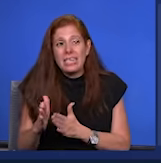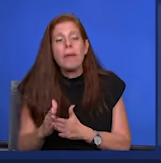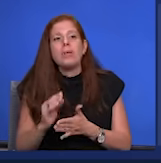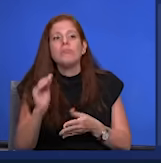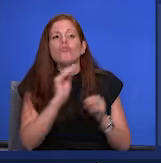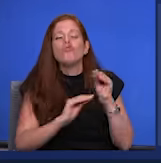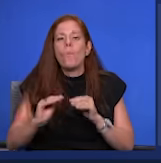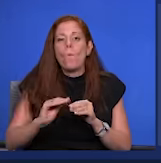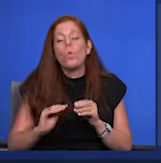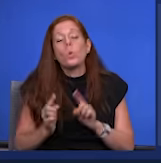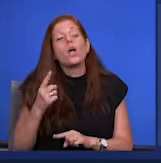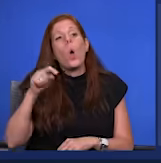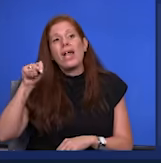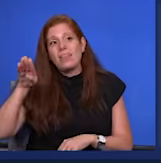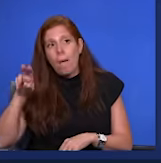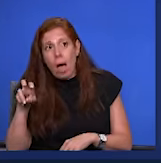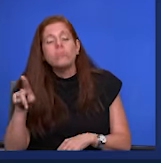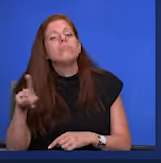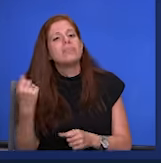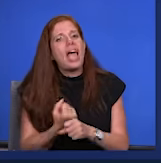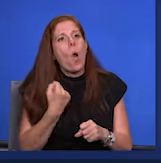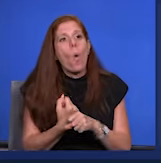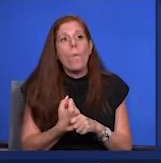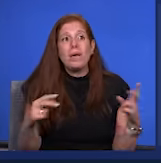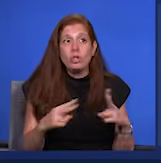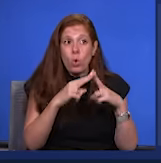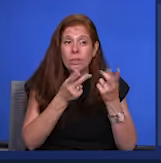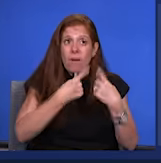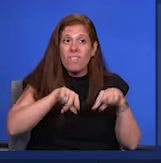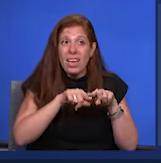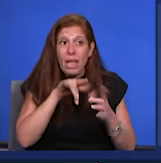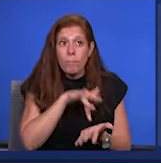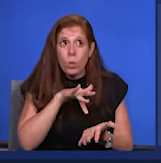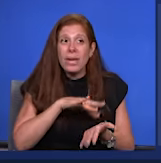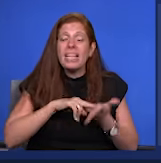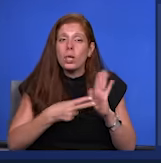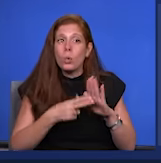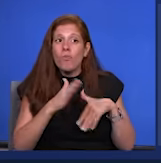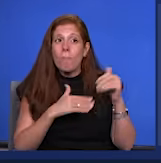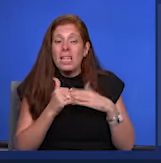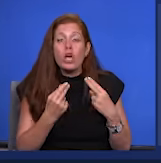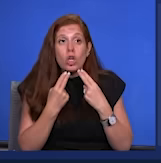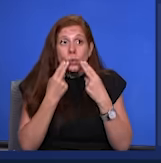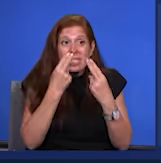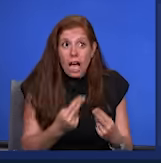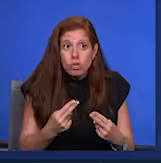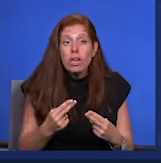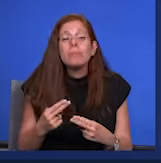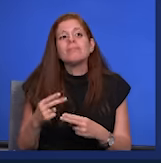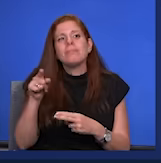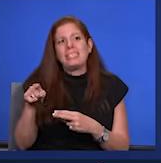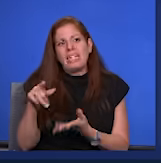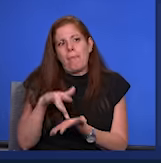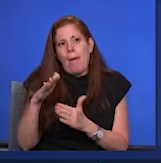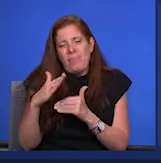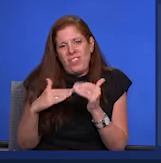ו/או תב"ע. נערכו פגישות עם הוועדה המחוזית לתכנון ובנייה, אשר תוצאתן היא קידום תב"ע לגבי המבנים במקום. אין